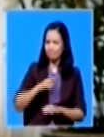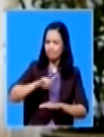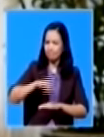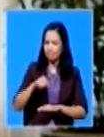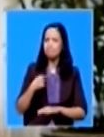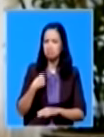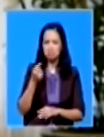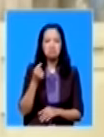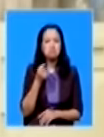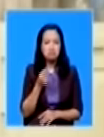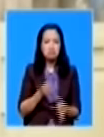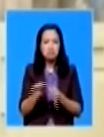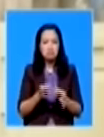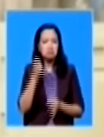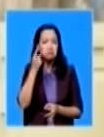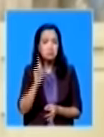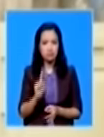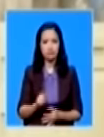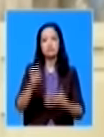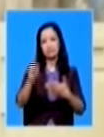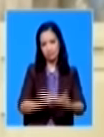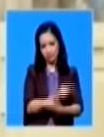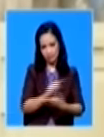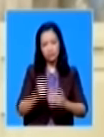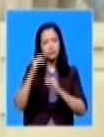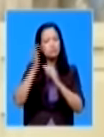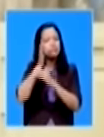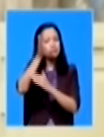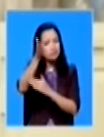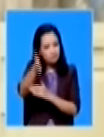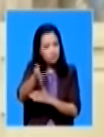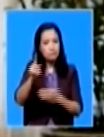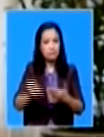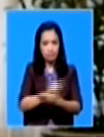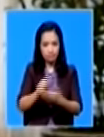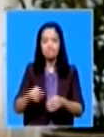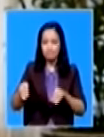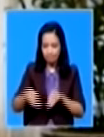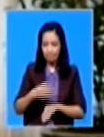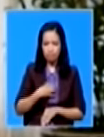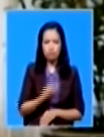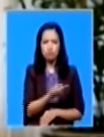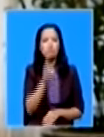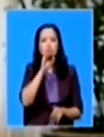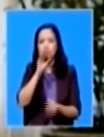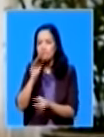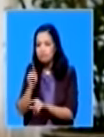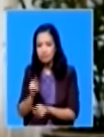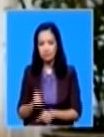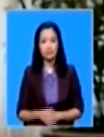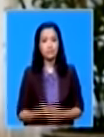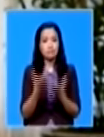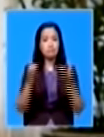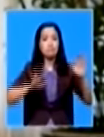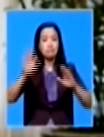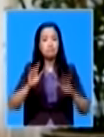เลือกตั้งค่ะเราก็มีความหวังว่าจะเกิดการเลือกตั้งในอนาคตอันใกล้นี้นะคะหลายๆคนก็มักจะพูดว่าประชาธิปไต